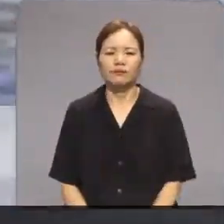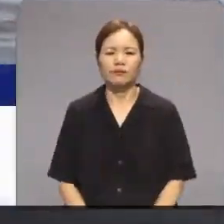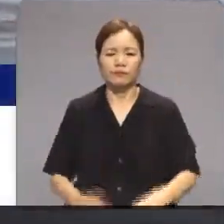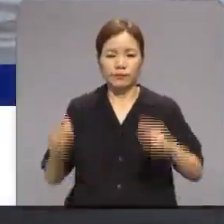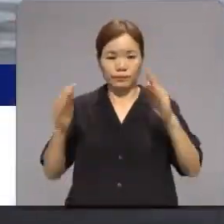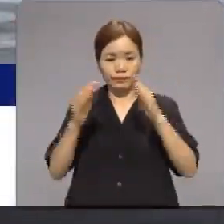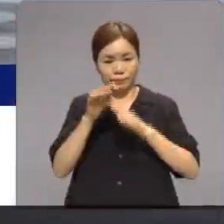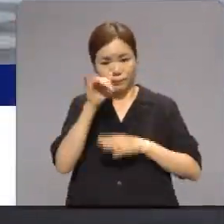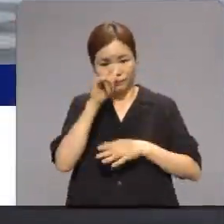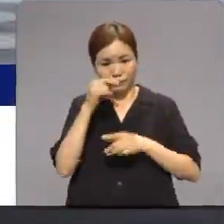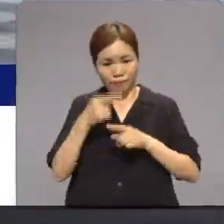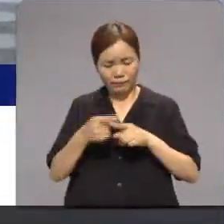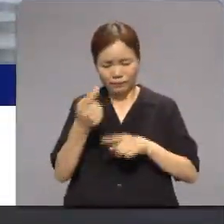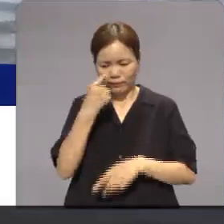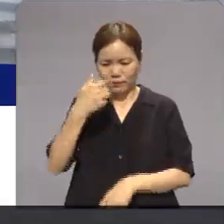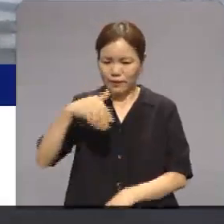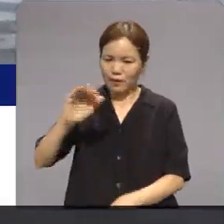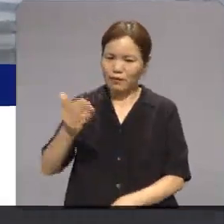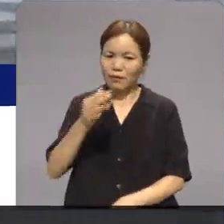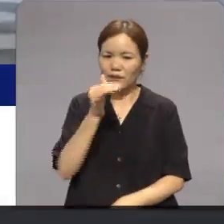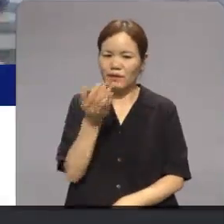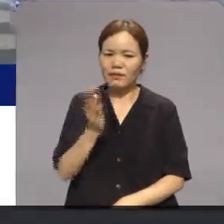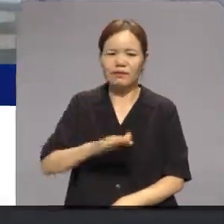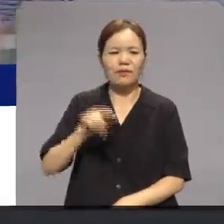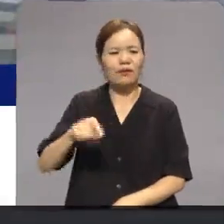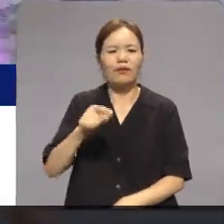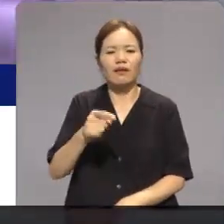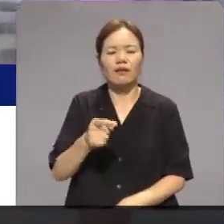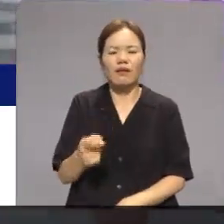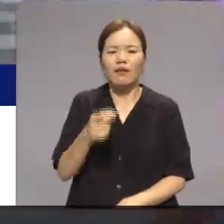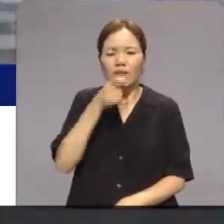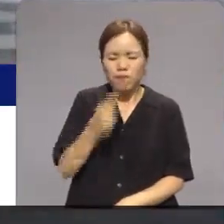집에 있다가 학원 가야 될 수도 있는데 이렇게 그